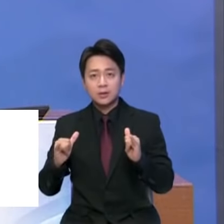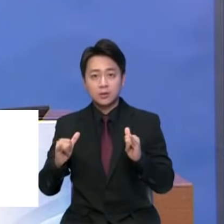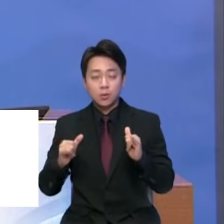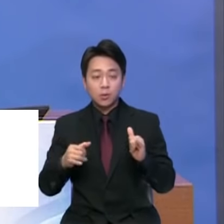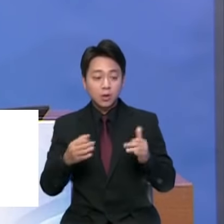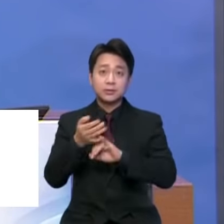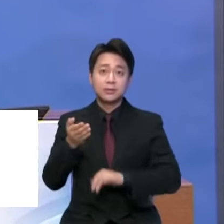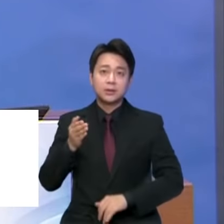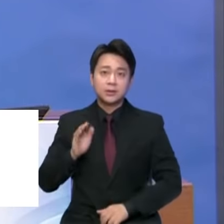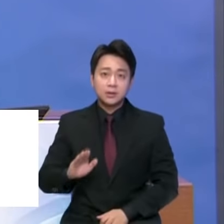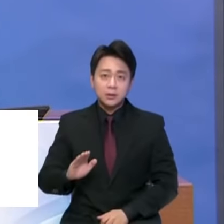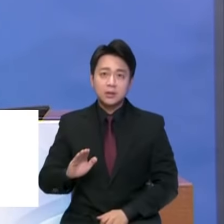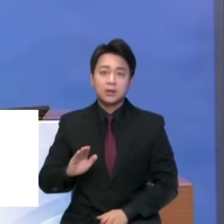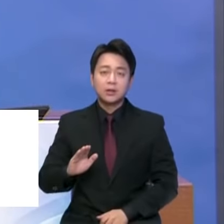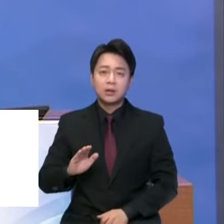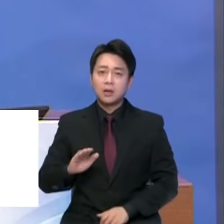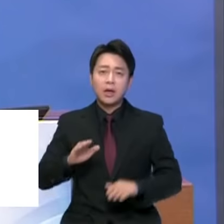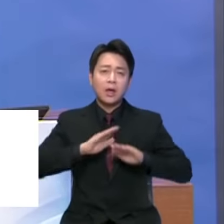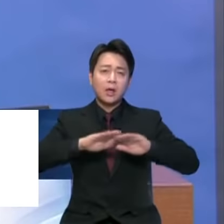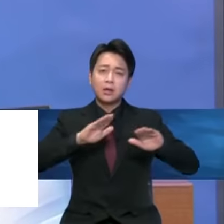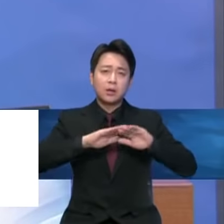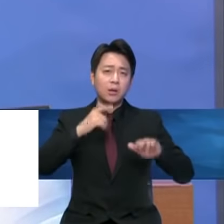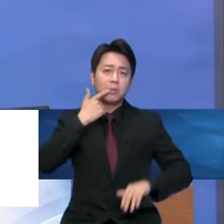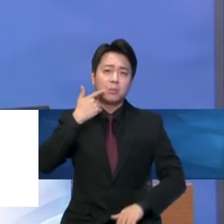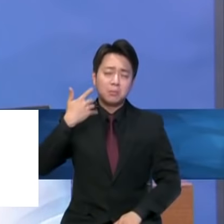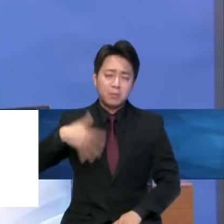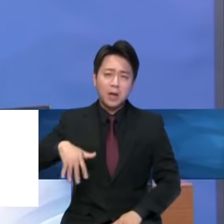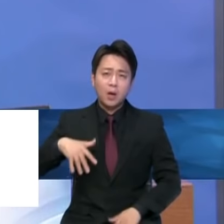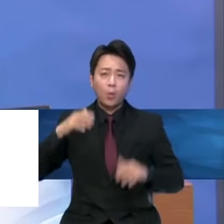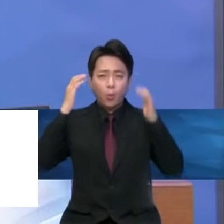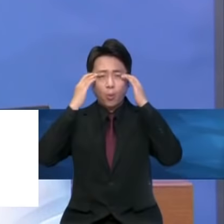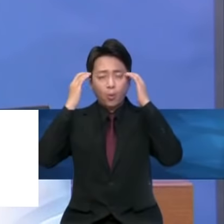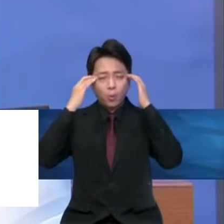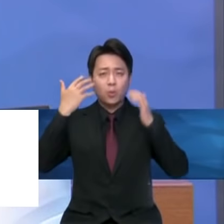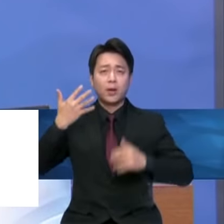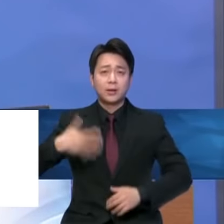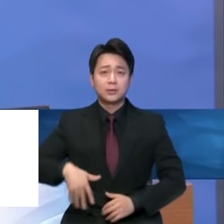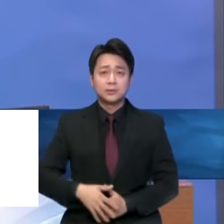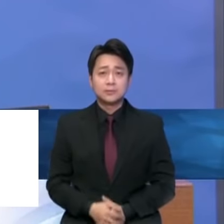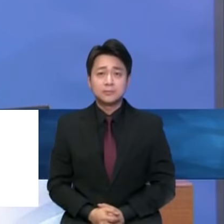노력했습니다. 국회는 4차례의 추경을 편성해